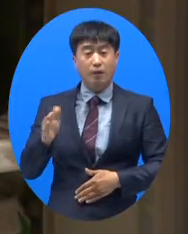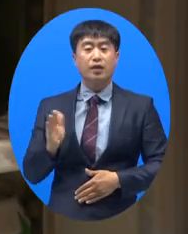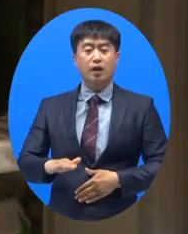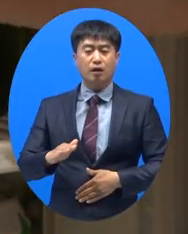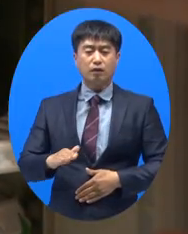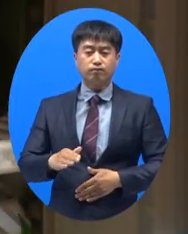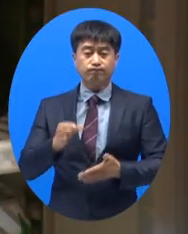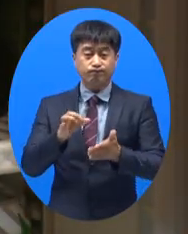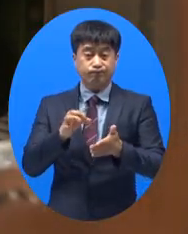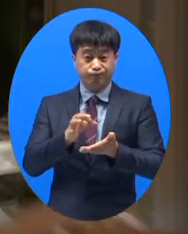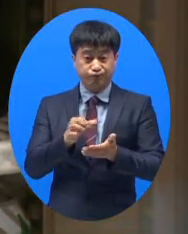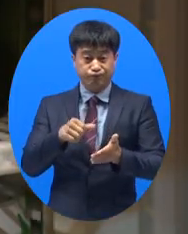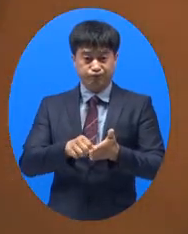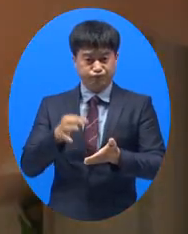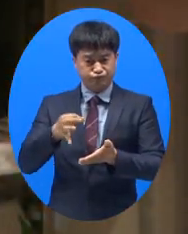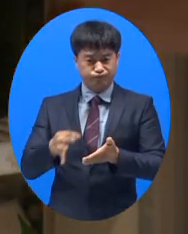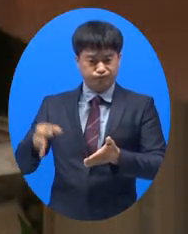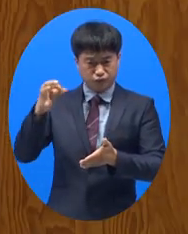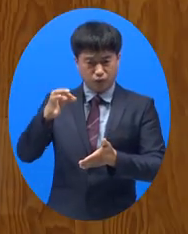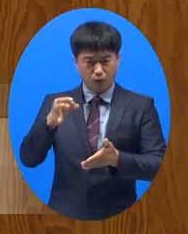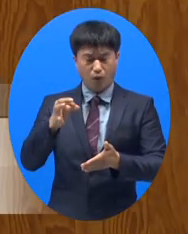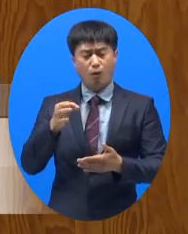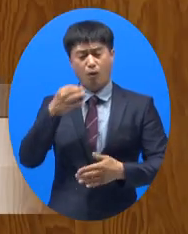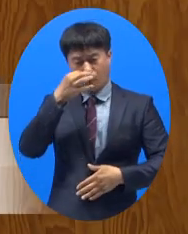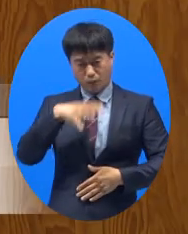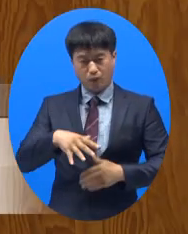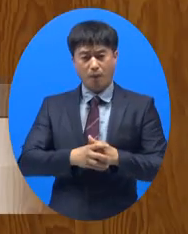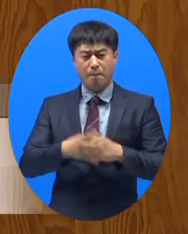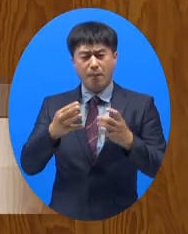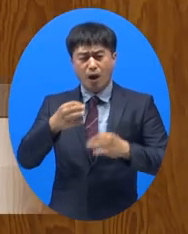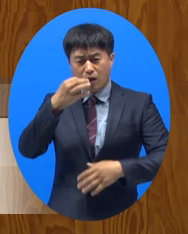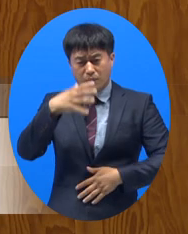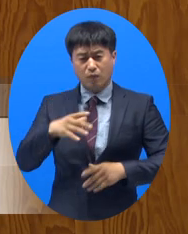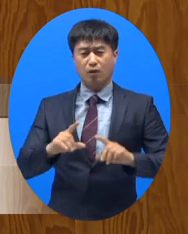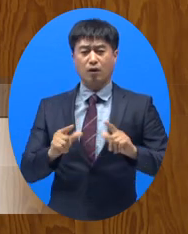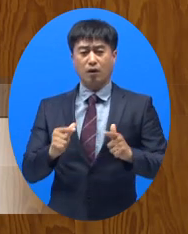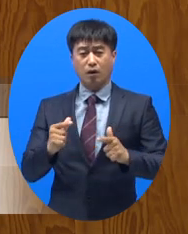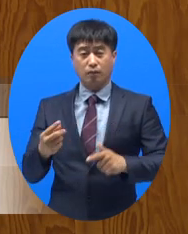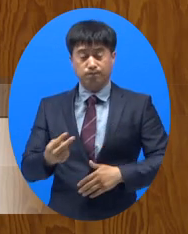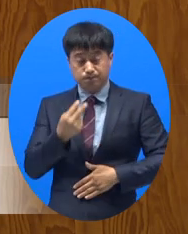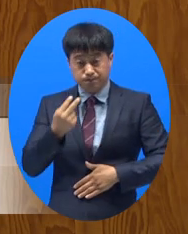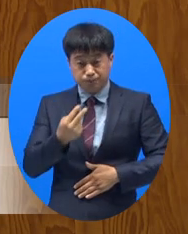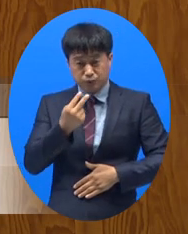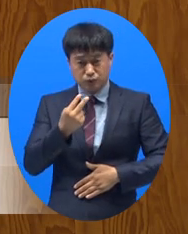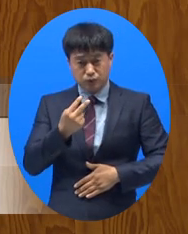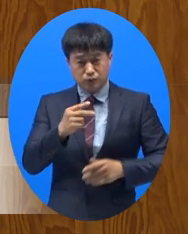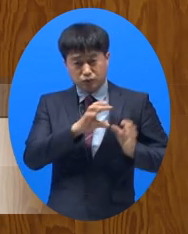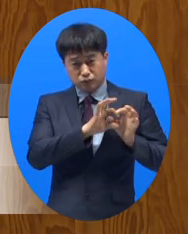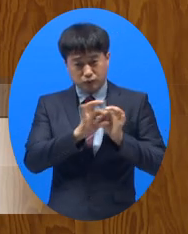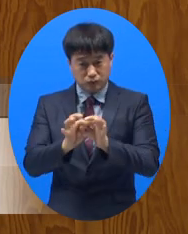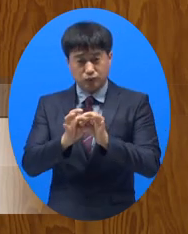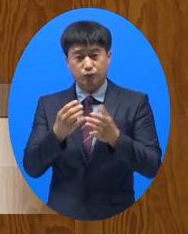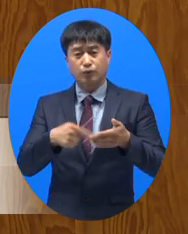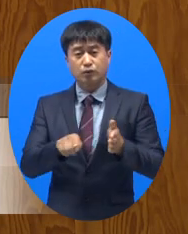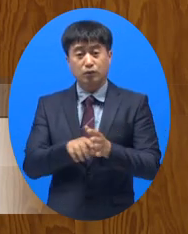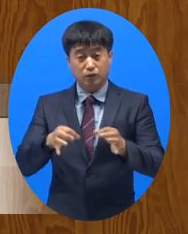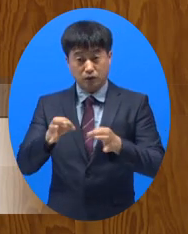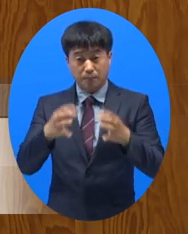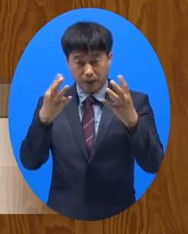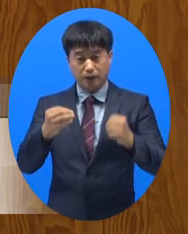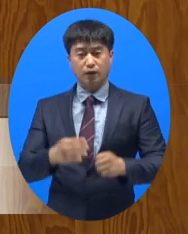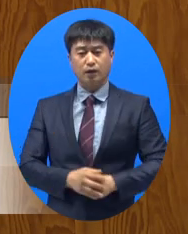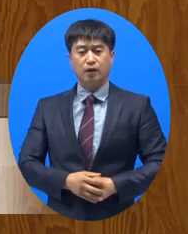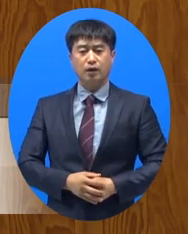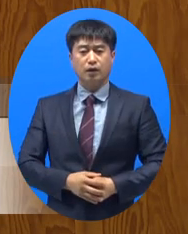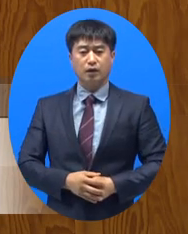얼마나 더 버틸 수 있을지 깜깜합니다. 많이 힘든 정도가 아니라 거의 생계를 유지하기 위해서 장사하시는 분들이 꽤